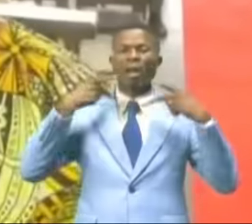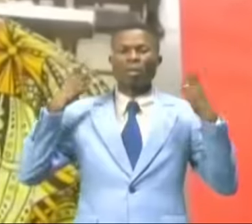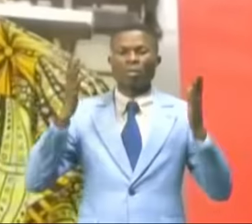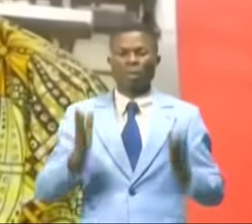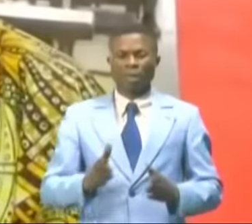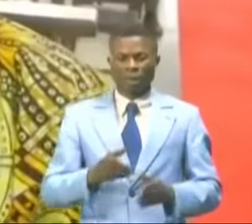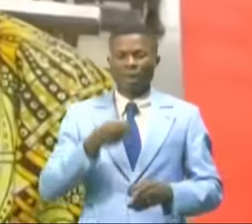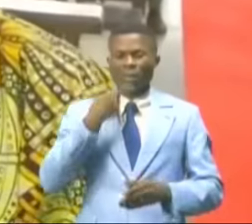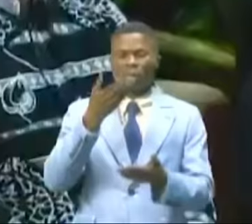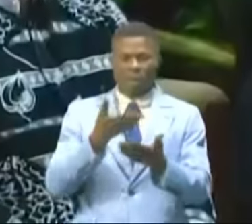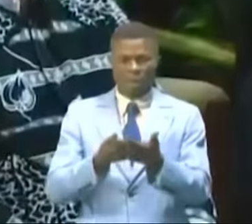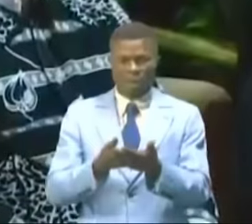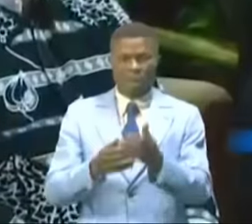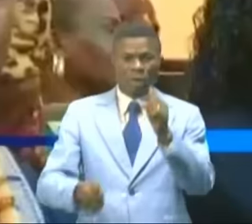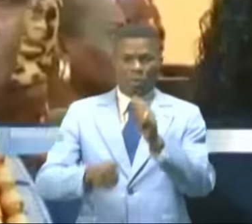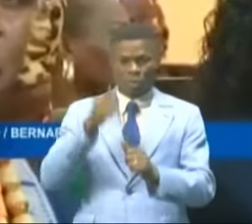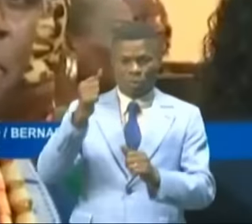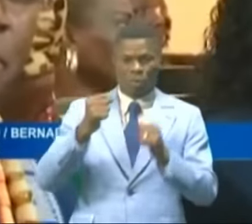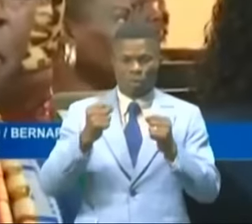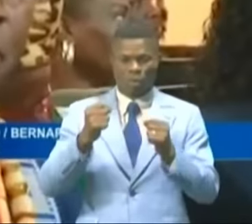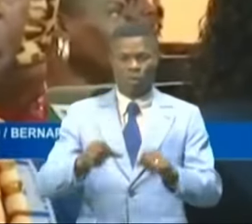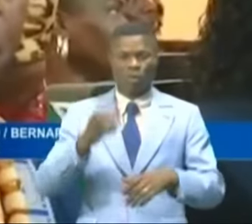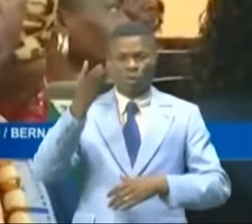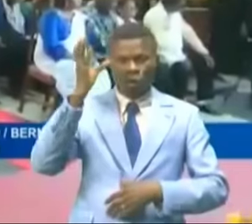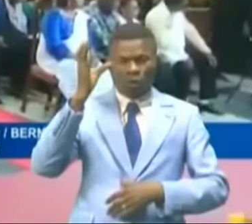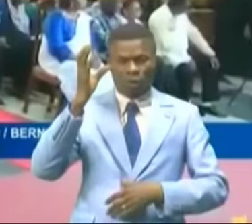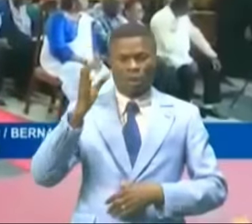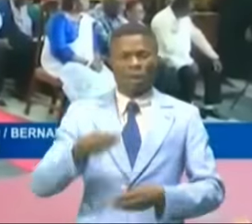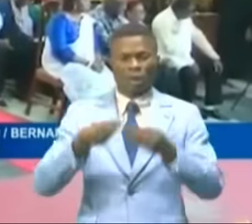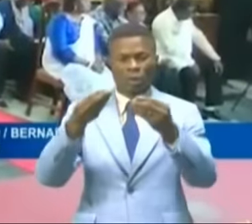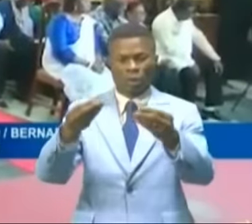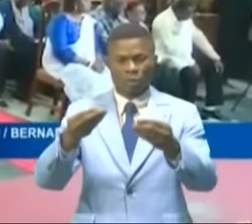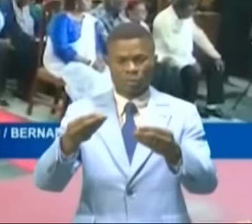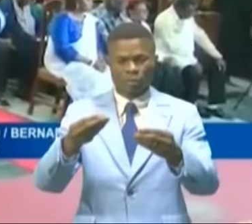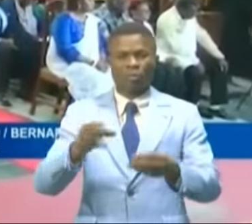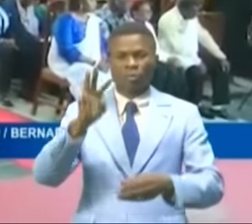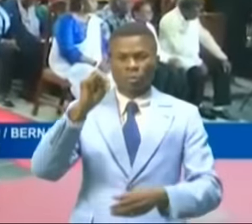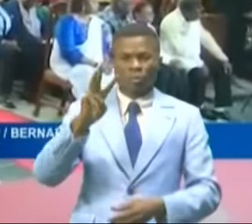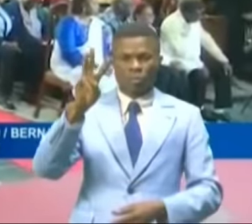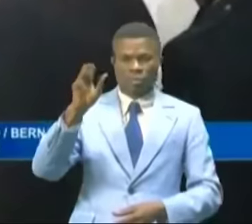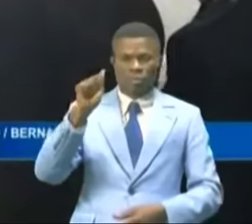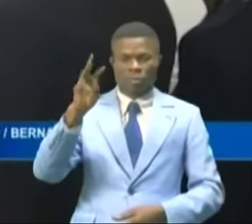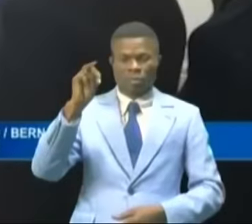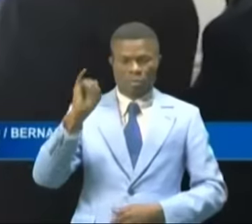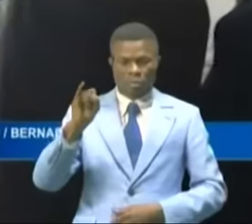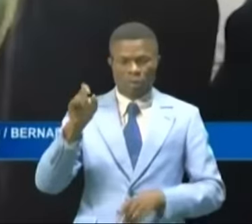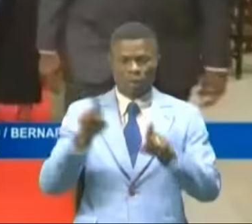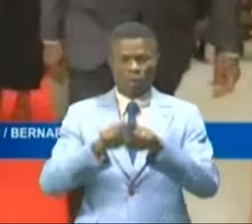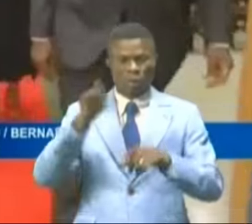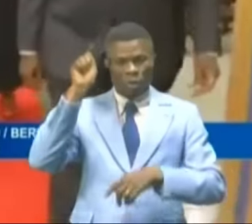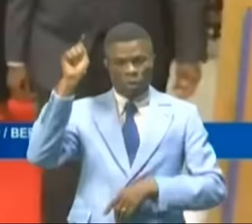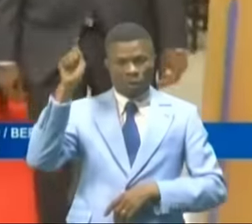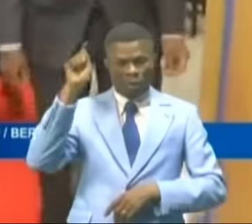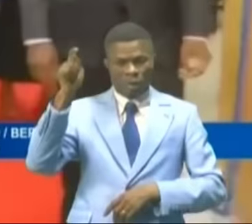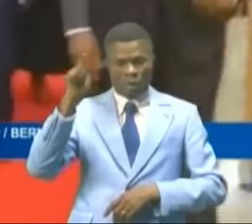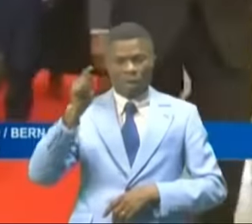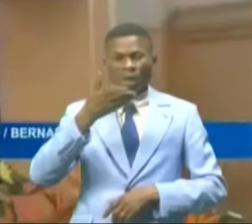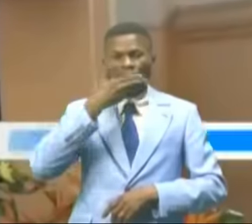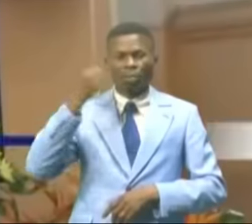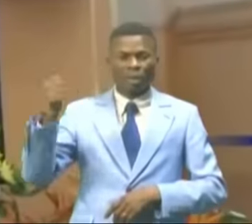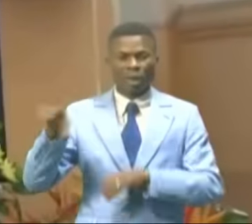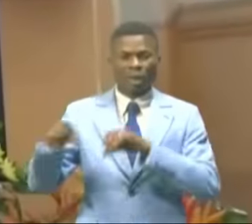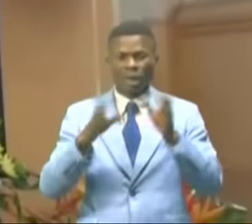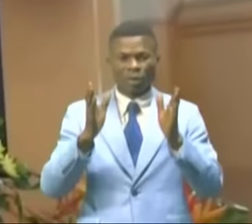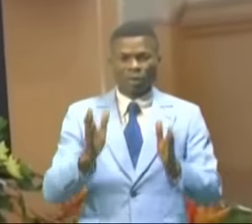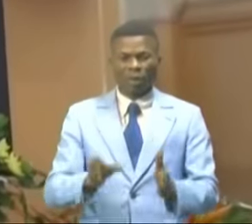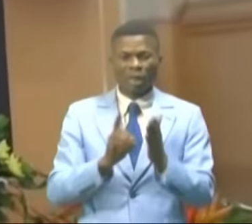appesanti. Au-delà des pouvoirs traditionnels lui confiés, le Moami était, selon les témoignages, un véritable acteur